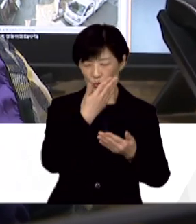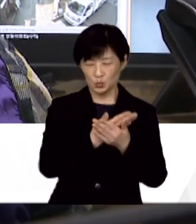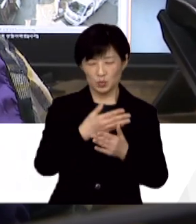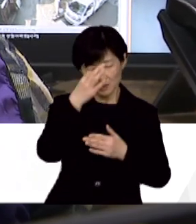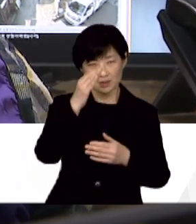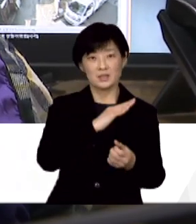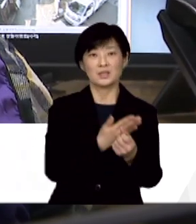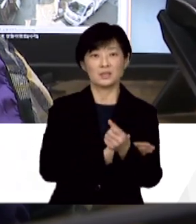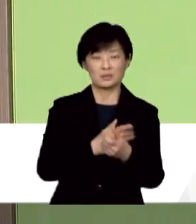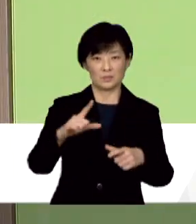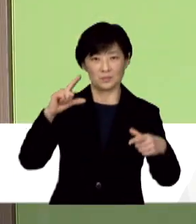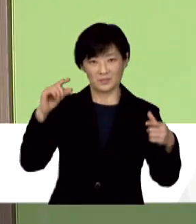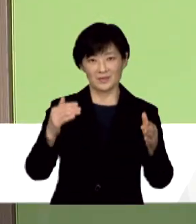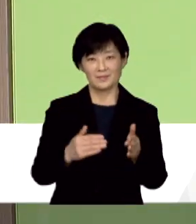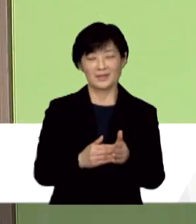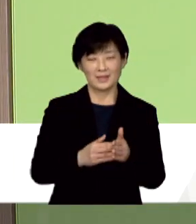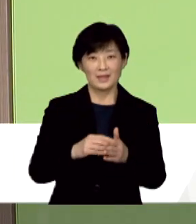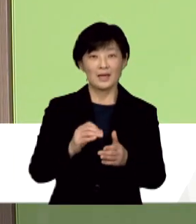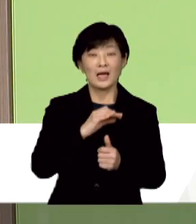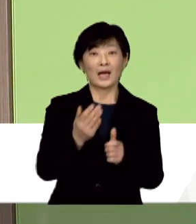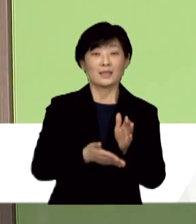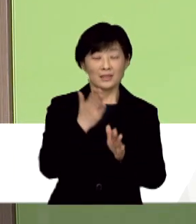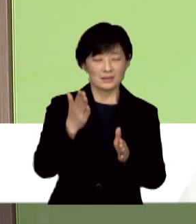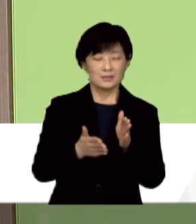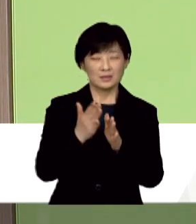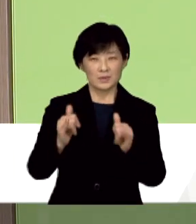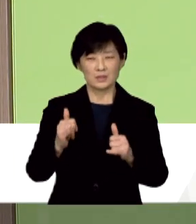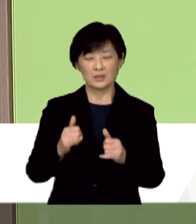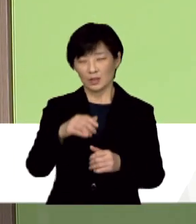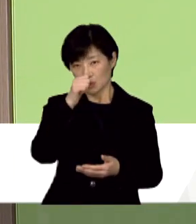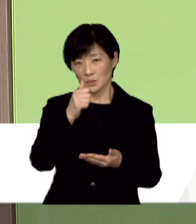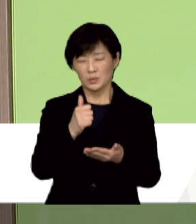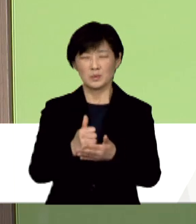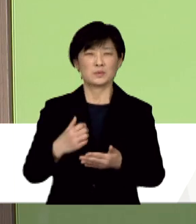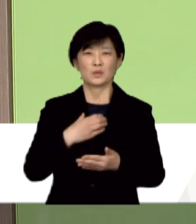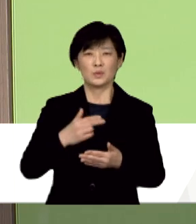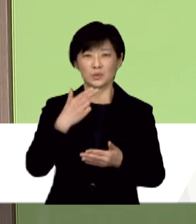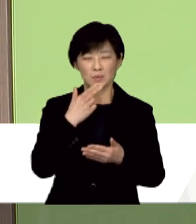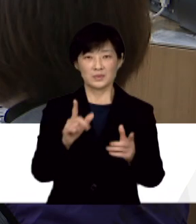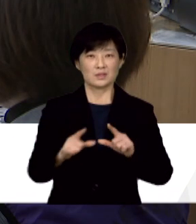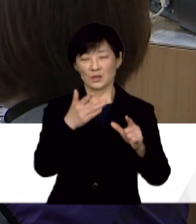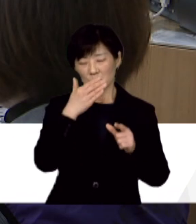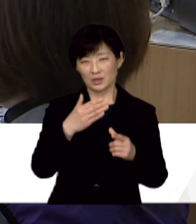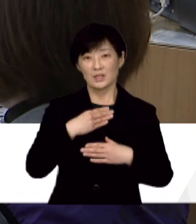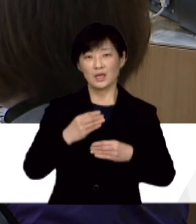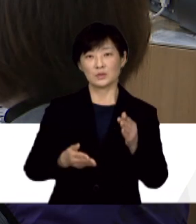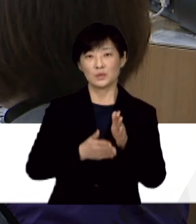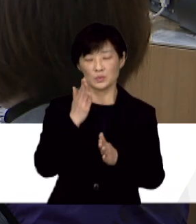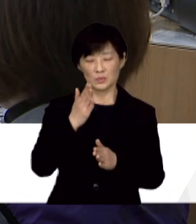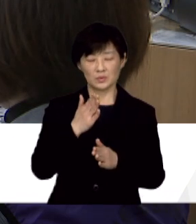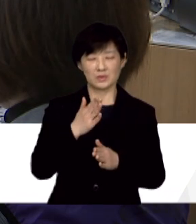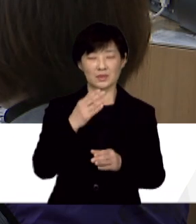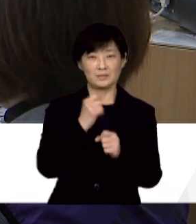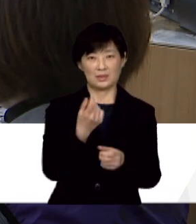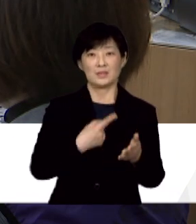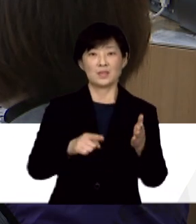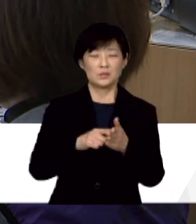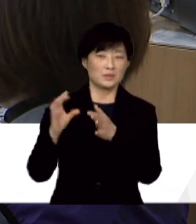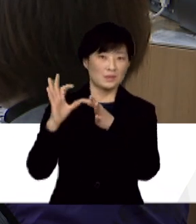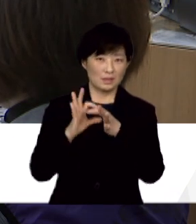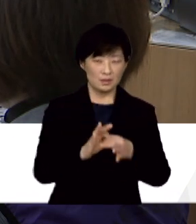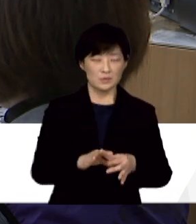부각돼 씁니다 우리 진행 시민들이 범죄로부터 걱정 없이 살아갈 수 있는 안전도시 구축을 위해